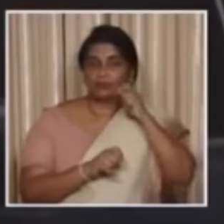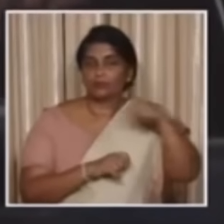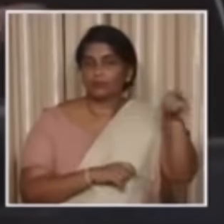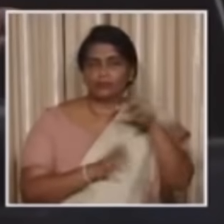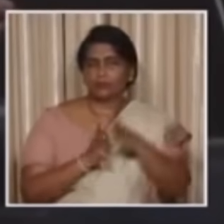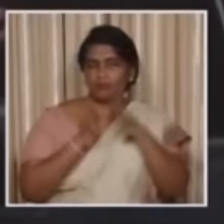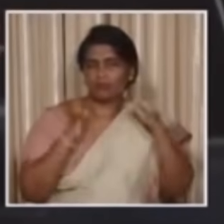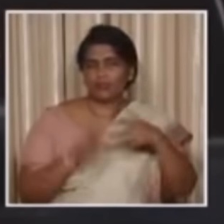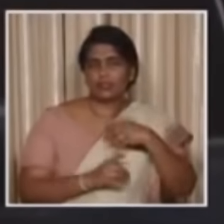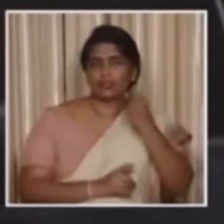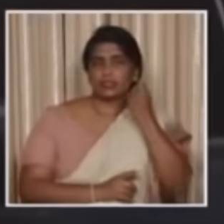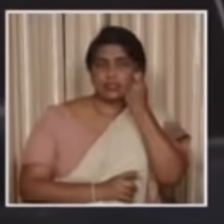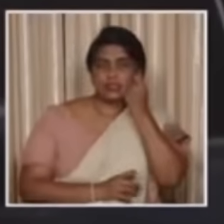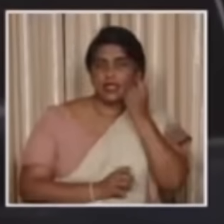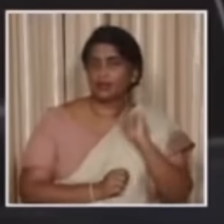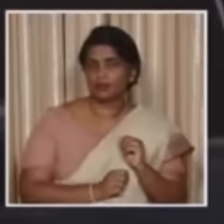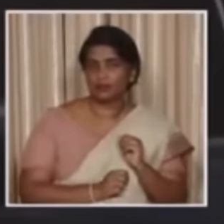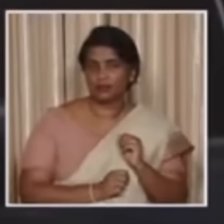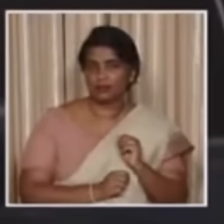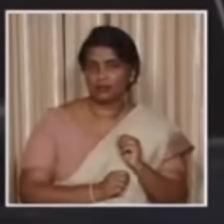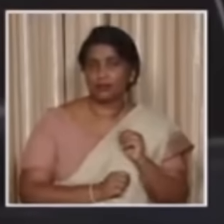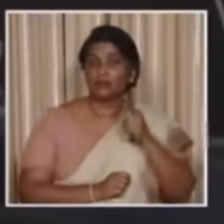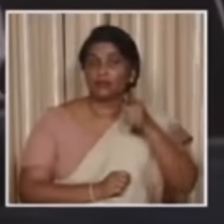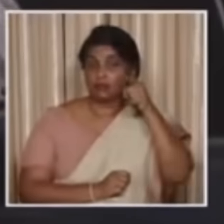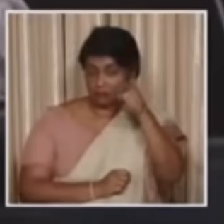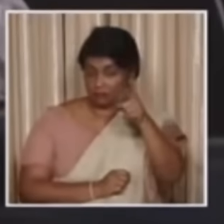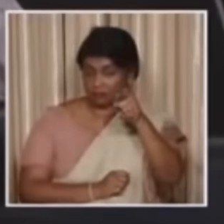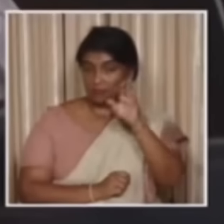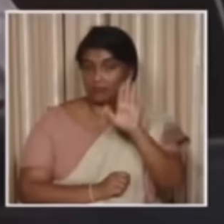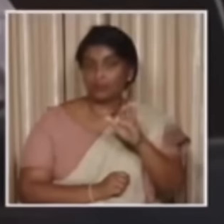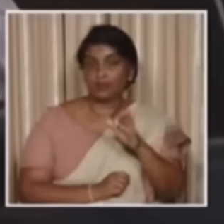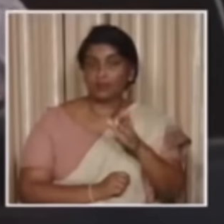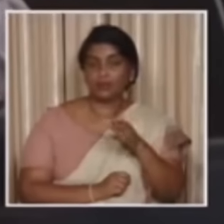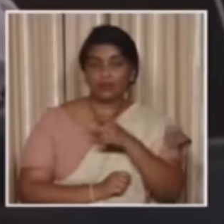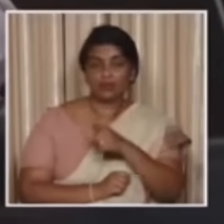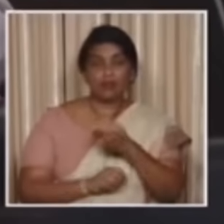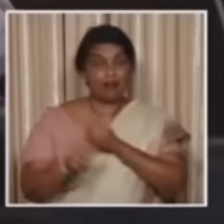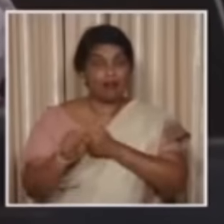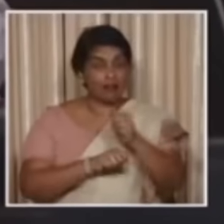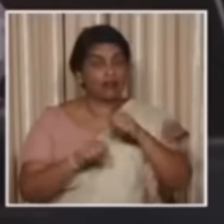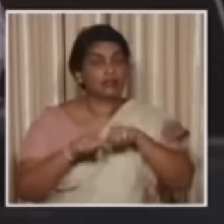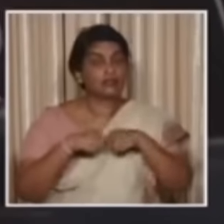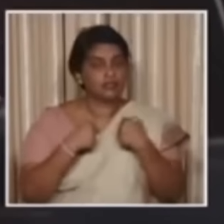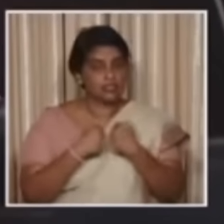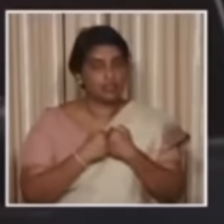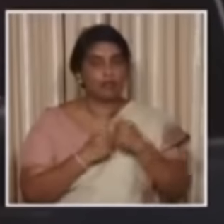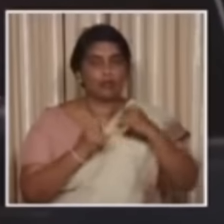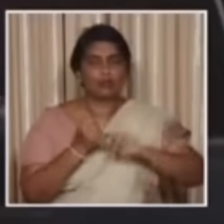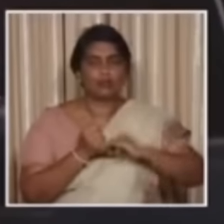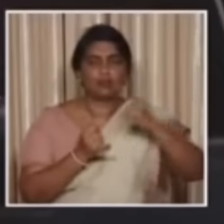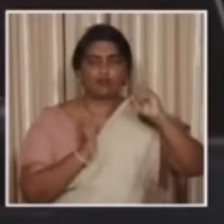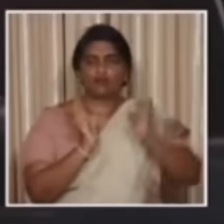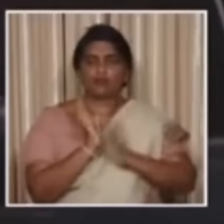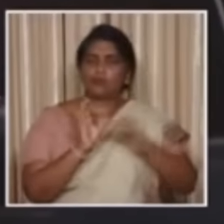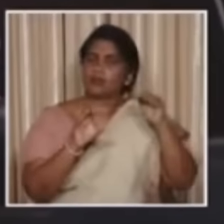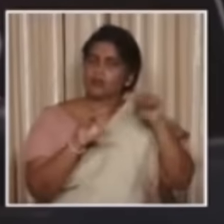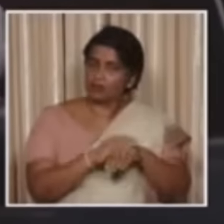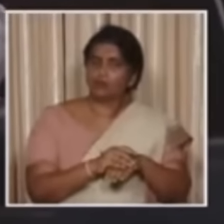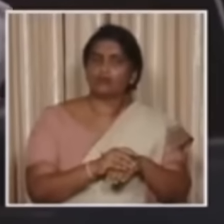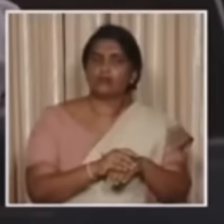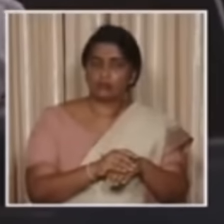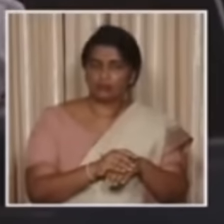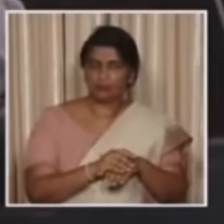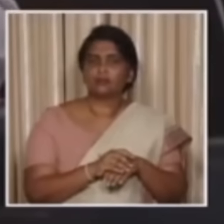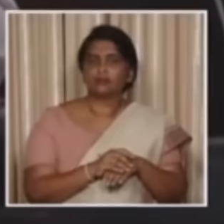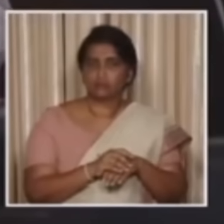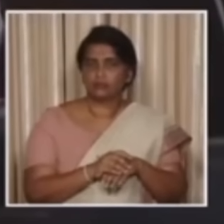බරපතල සැකයක් ඇති වෙලා තින්නේ ඇයි? දැන් ඔබතුමාම කරාටේ සංගමයේ පිළිබඳව අතුරුපාලක මණ්ඩලයක් දැම්මා. කරාටේ